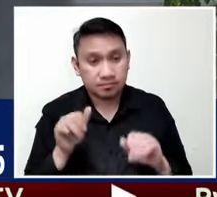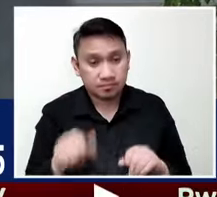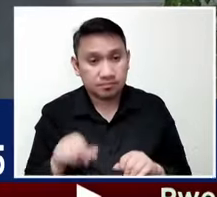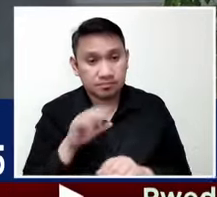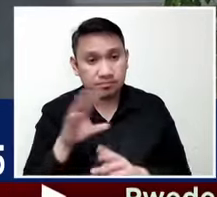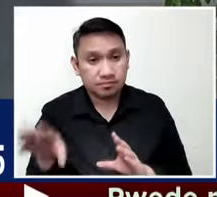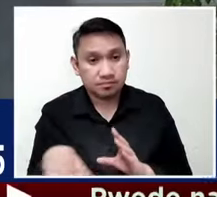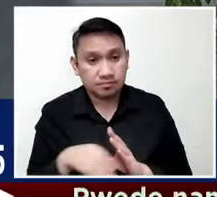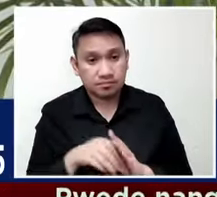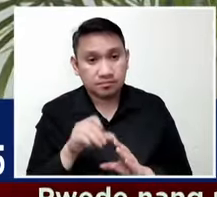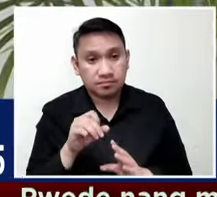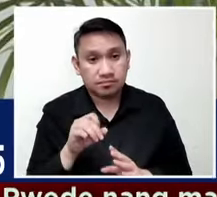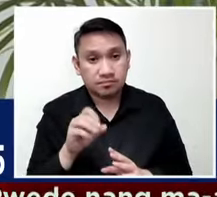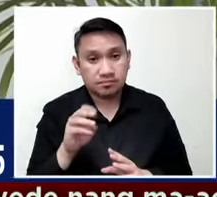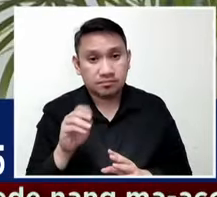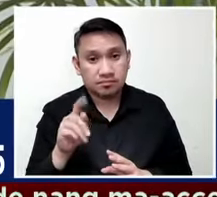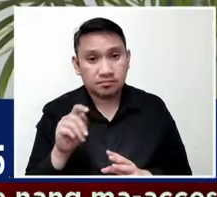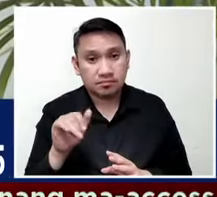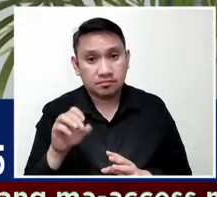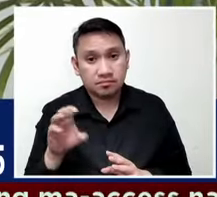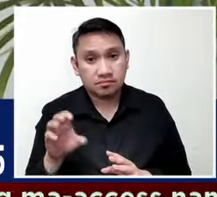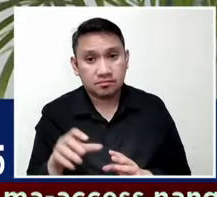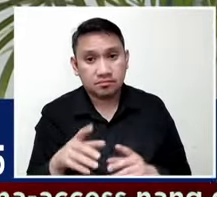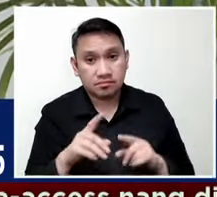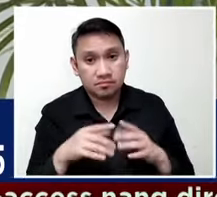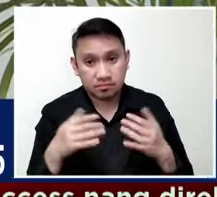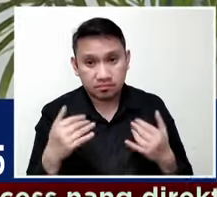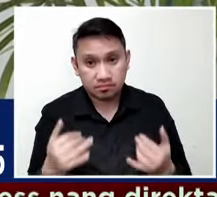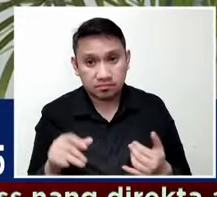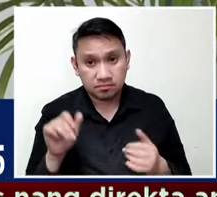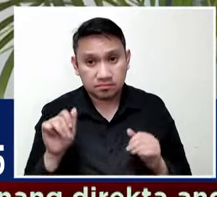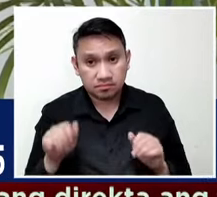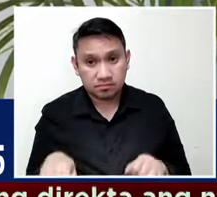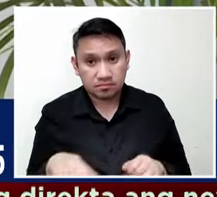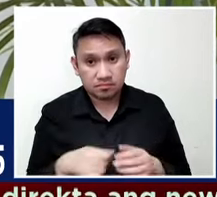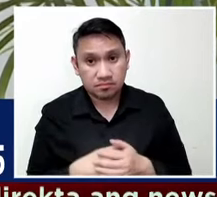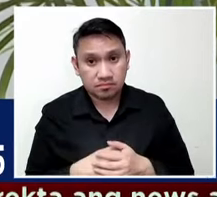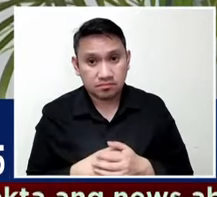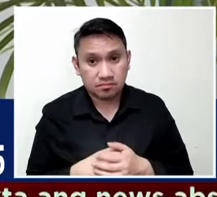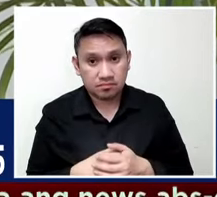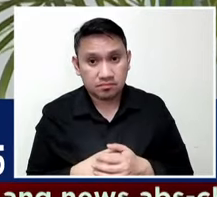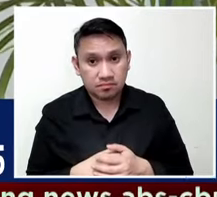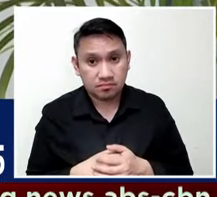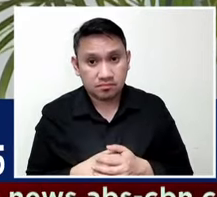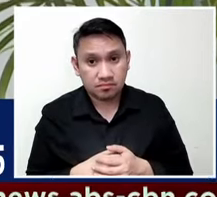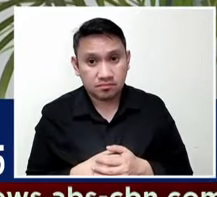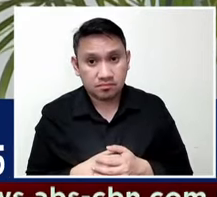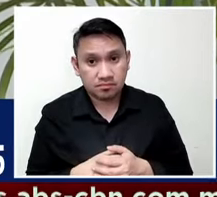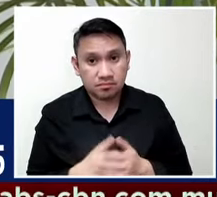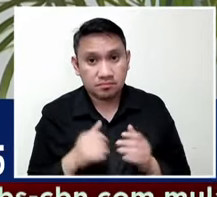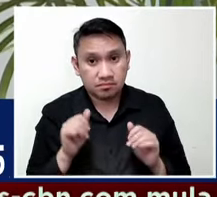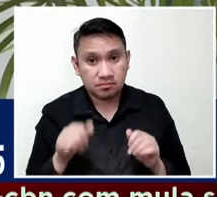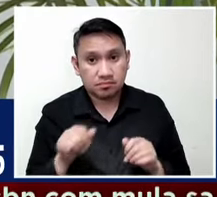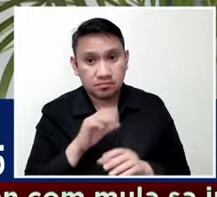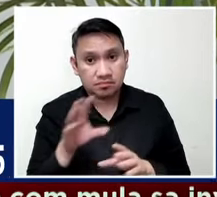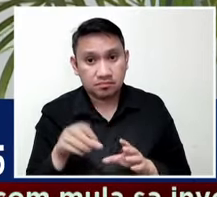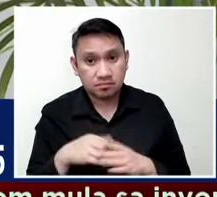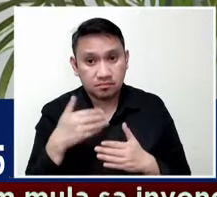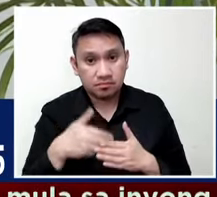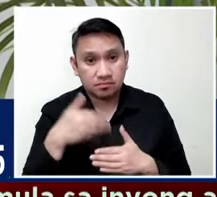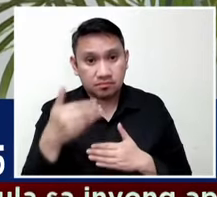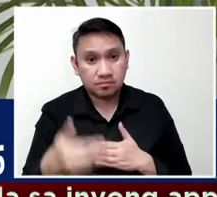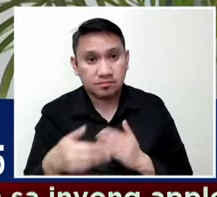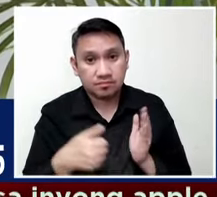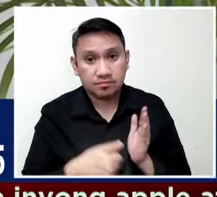ang Smartmatic. As of now, Smartmatic can indeed, pwede po sila mag-participate in the next elections,